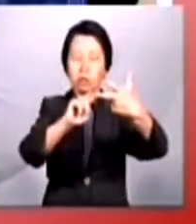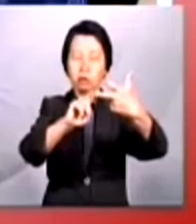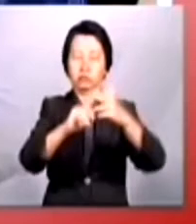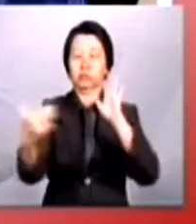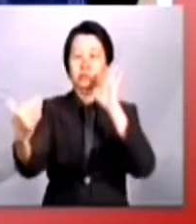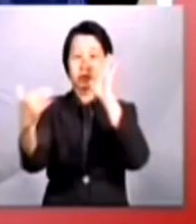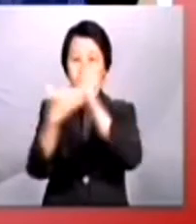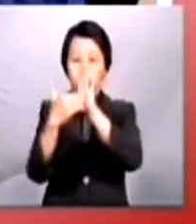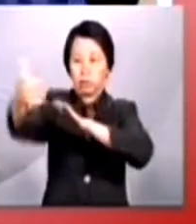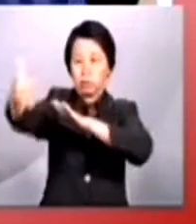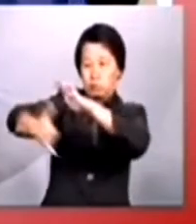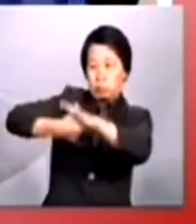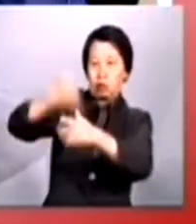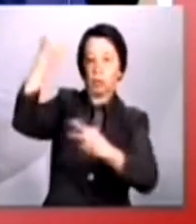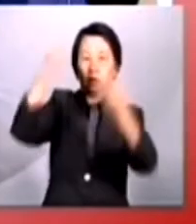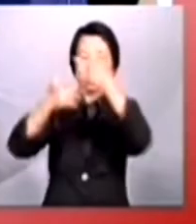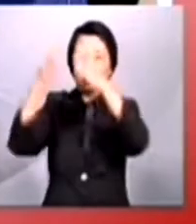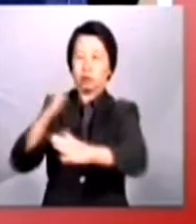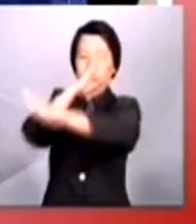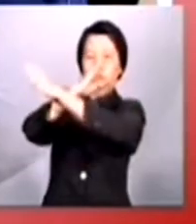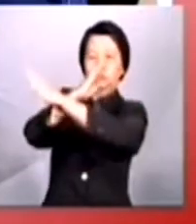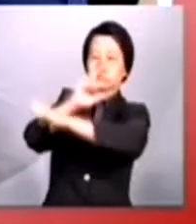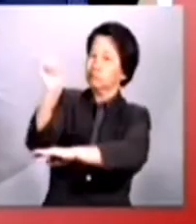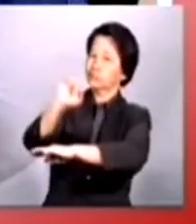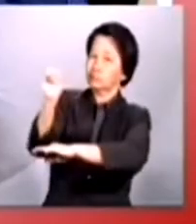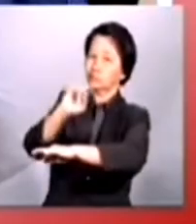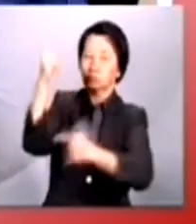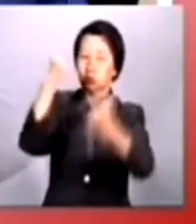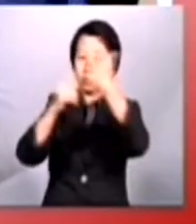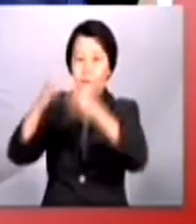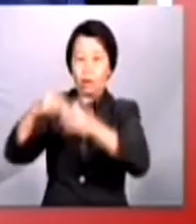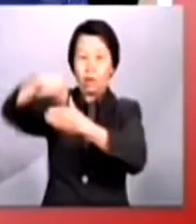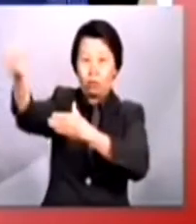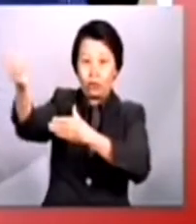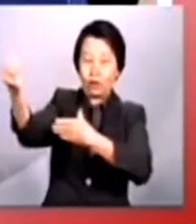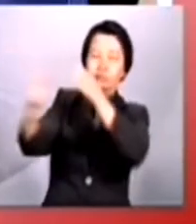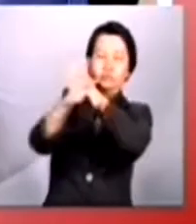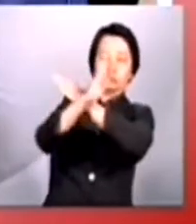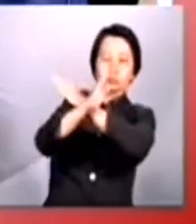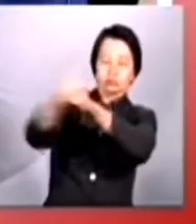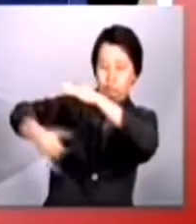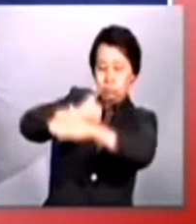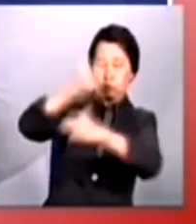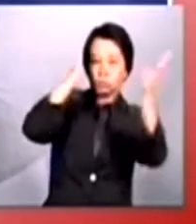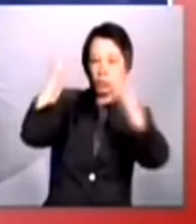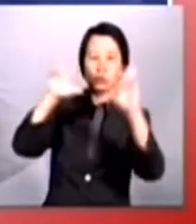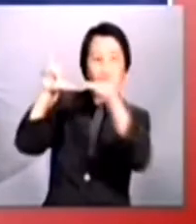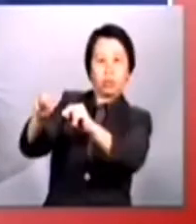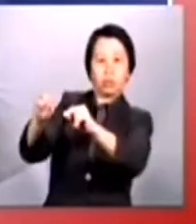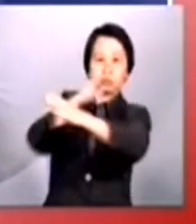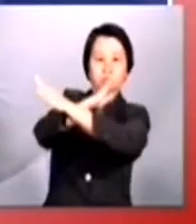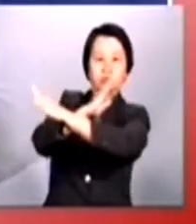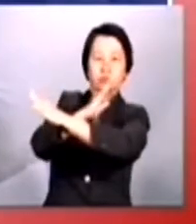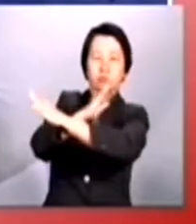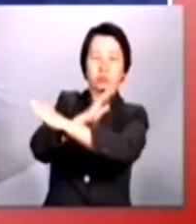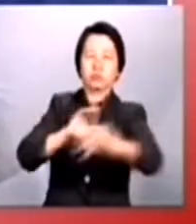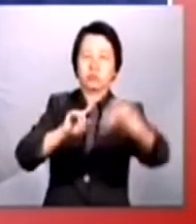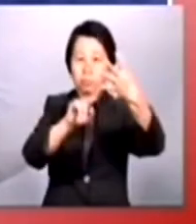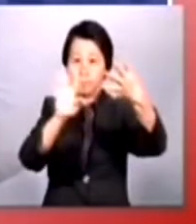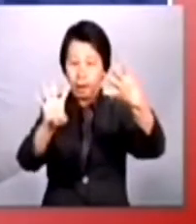Skeleton kemasukan semua pelancong dan perawat asing ke nah dalam Hai